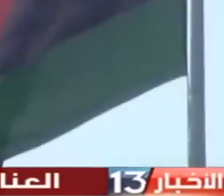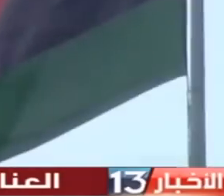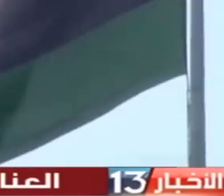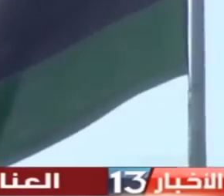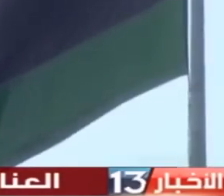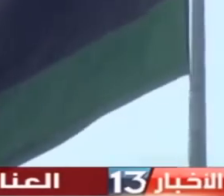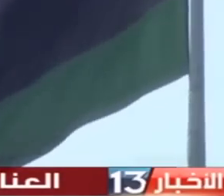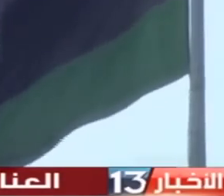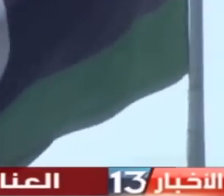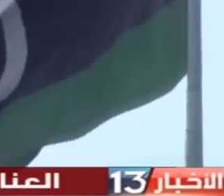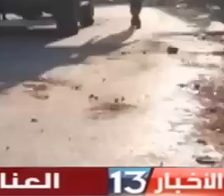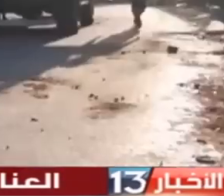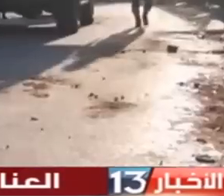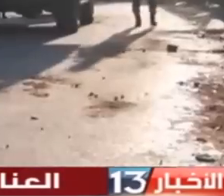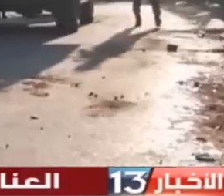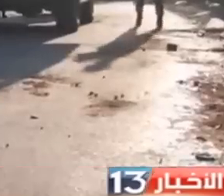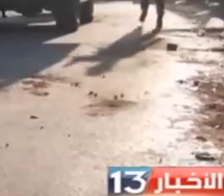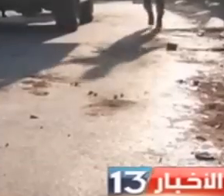الحوار